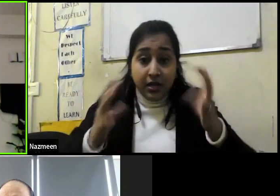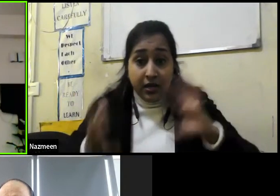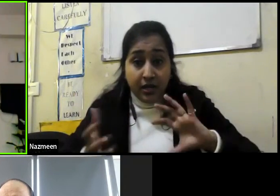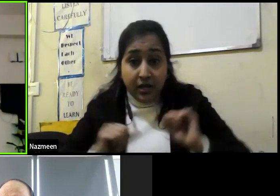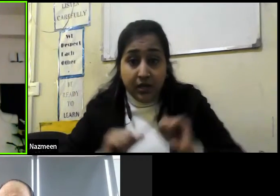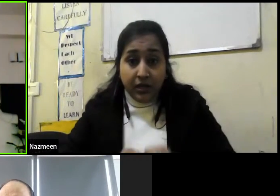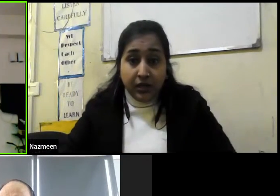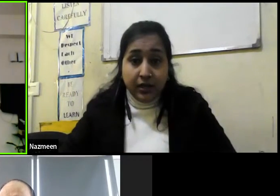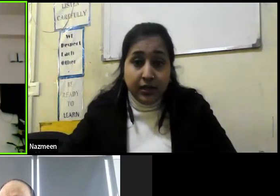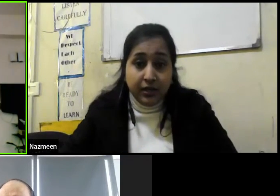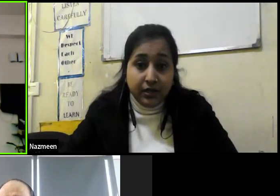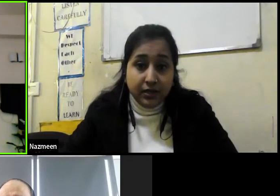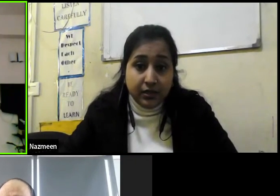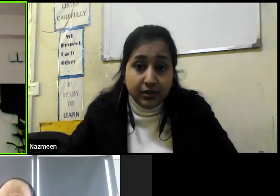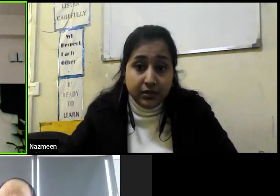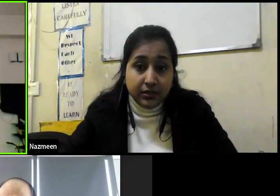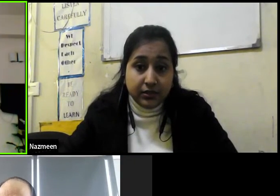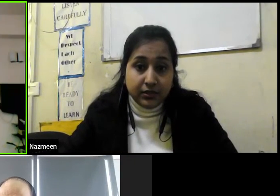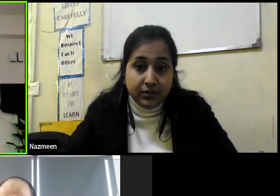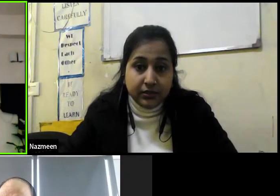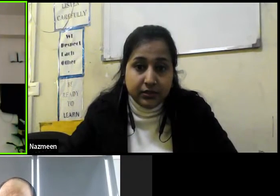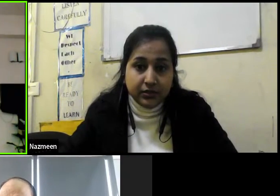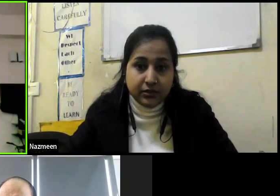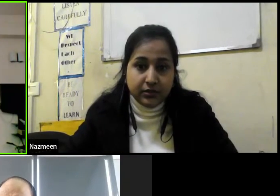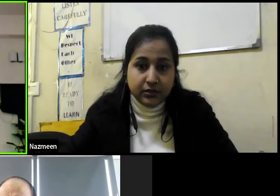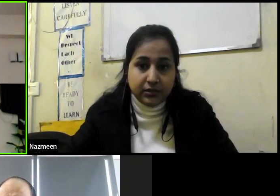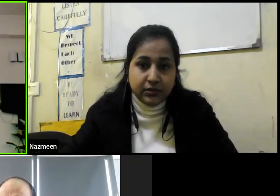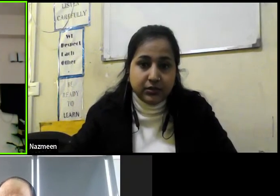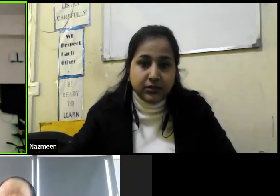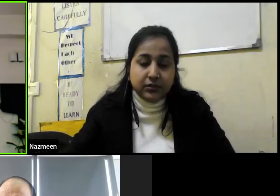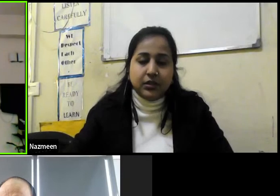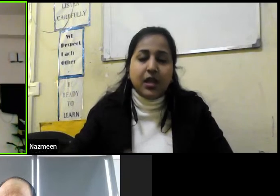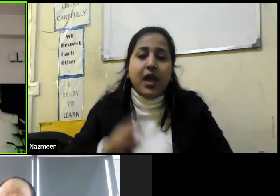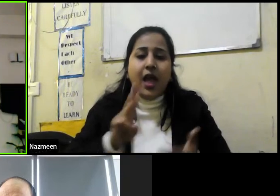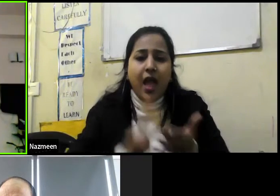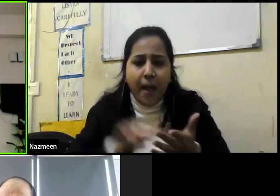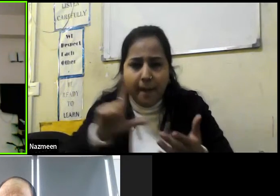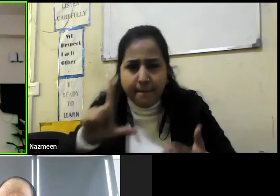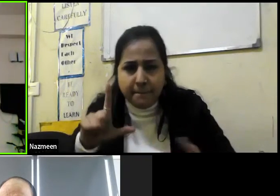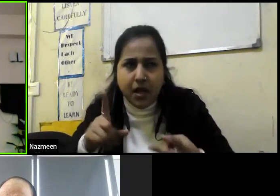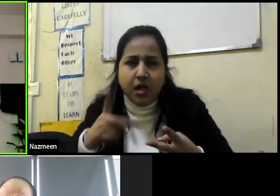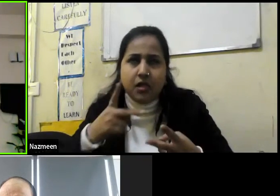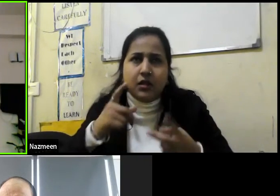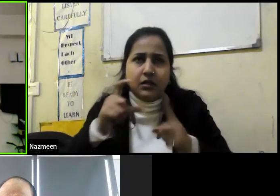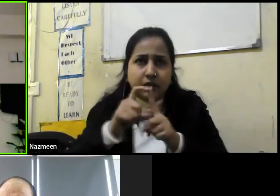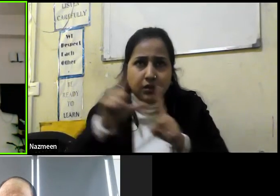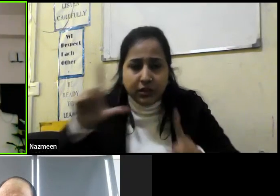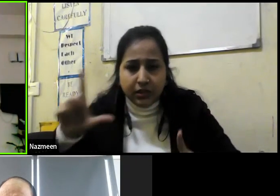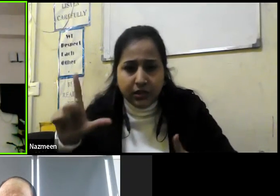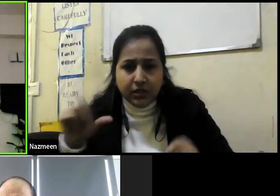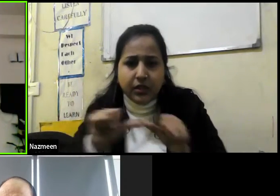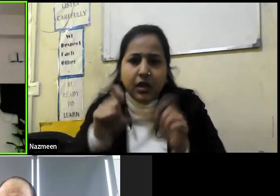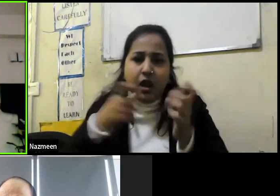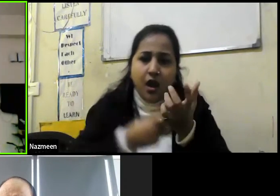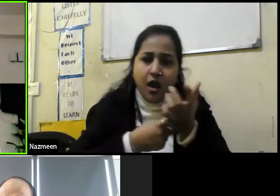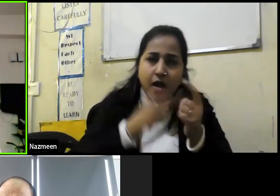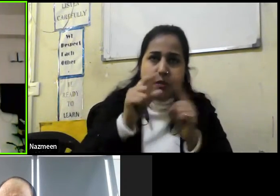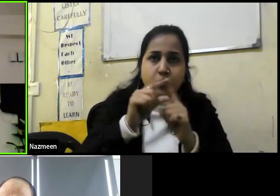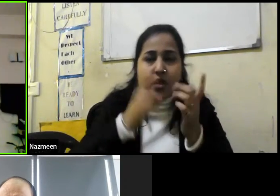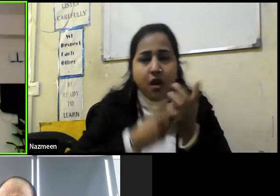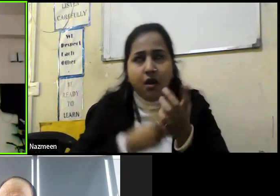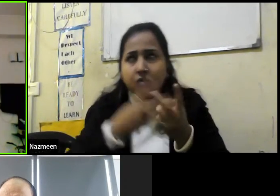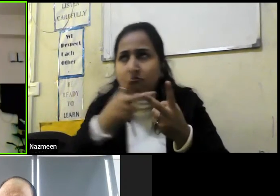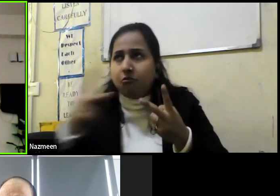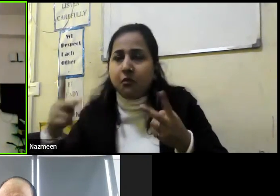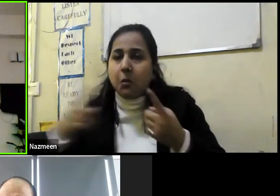इतनी सारी की बात होती है, ऑल दीज ब्लॉकचेन, एआई, एमएल, डीएल, एआर, वीआर, इतने सारे जो आ